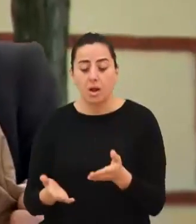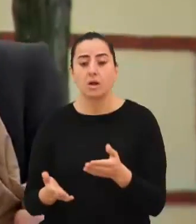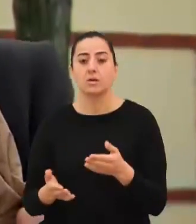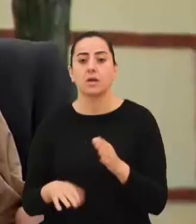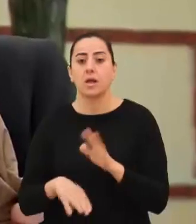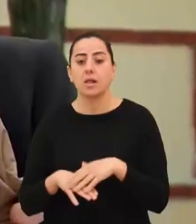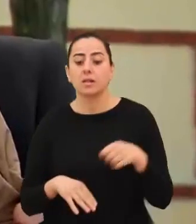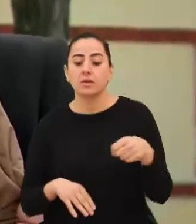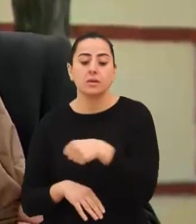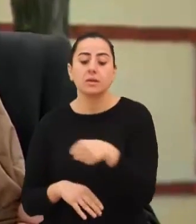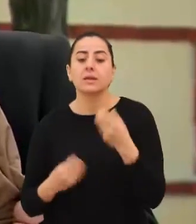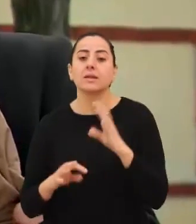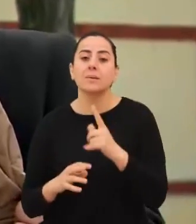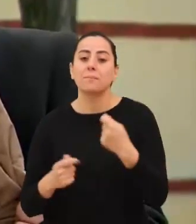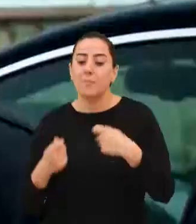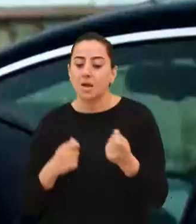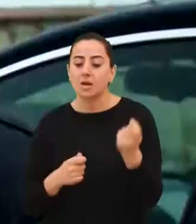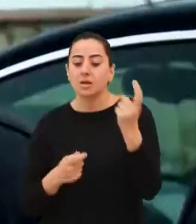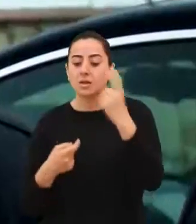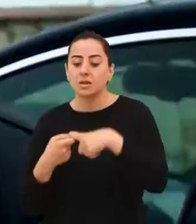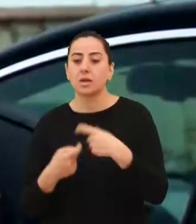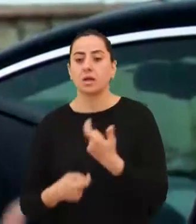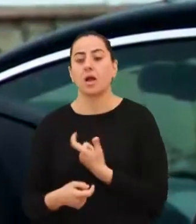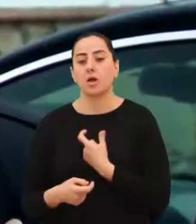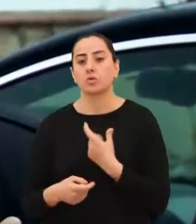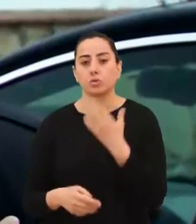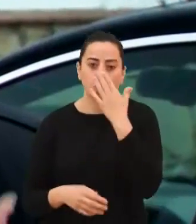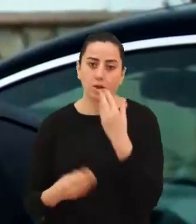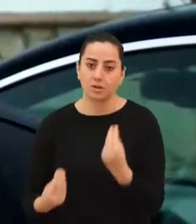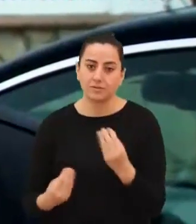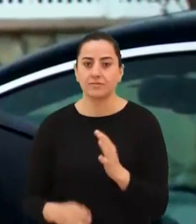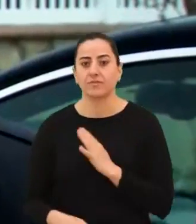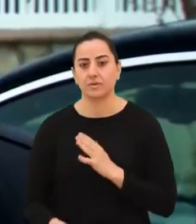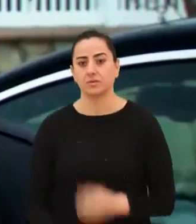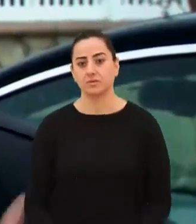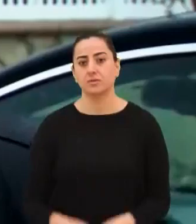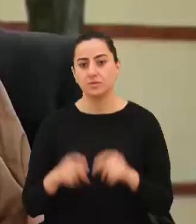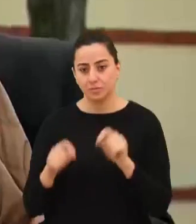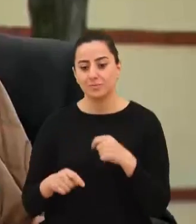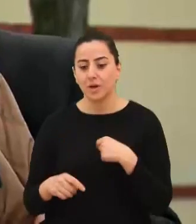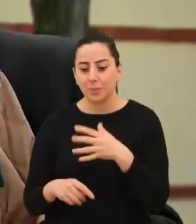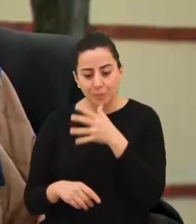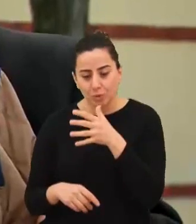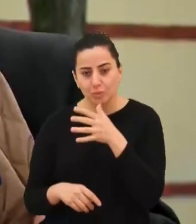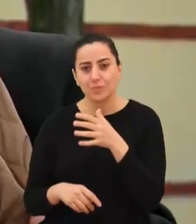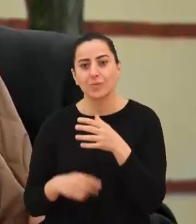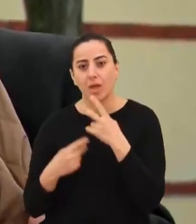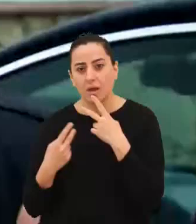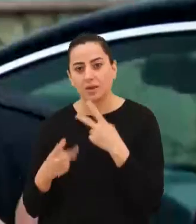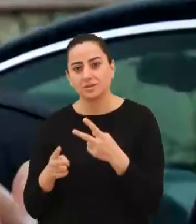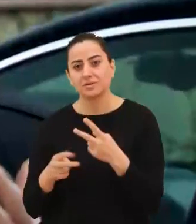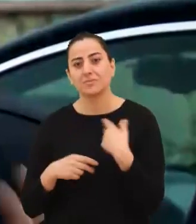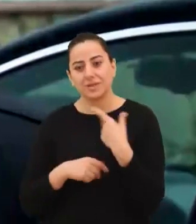çok parayı transfer etmenin daha kanuni ve daha uygun yolları var. Ve bunları ben biliyorum ve açık olarak da